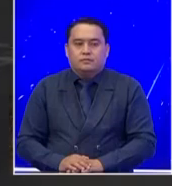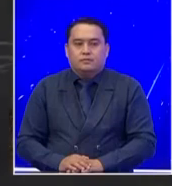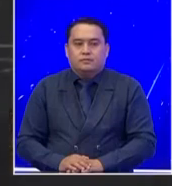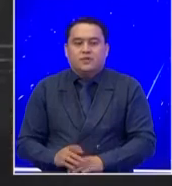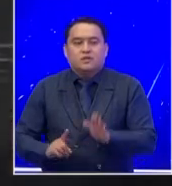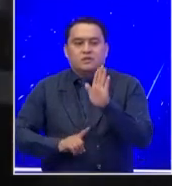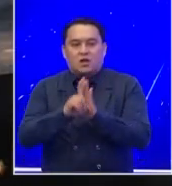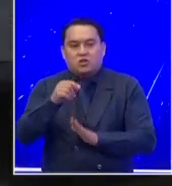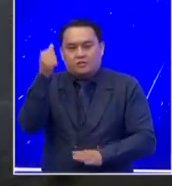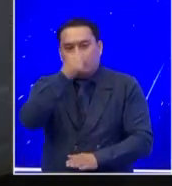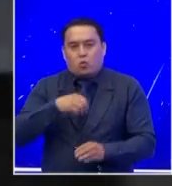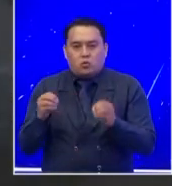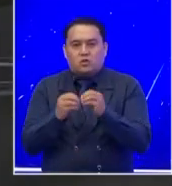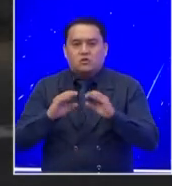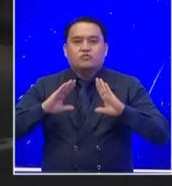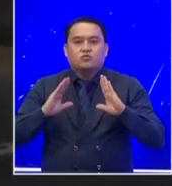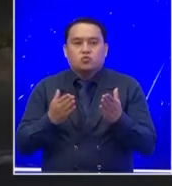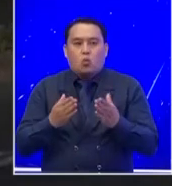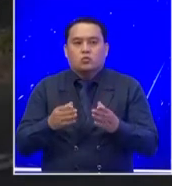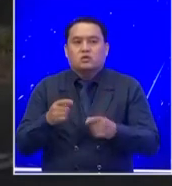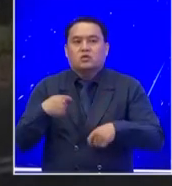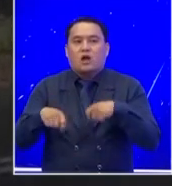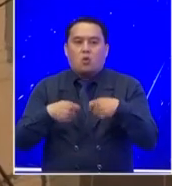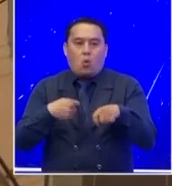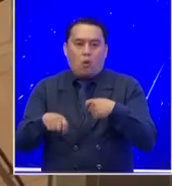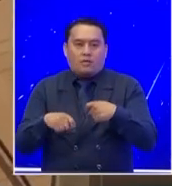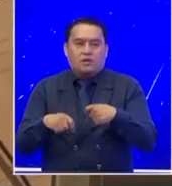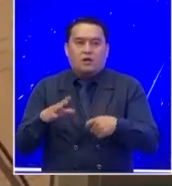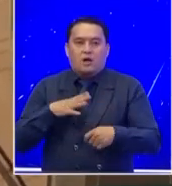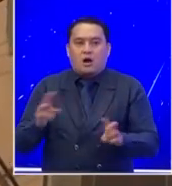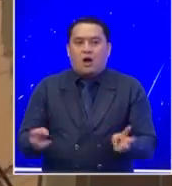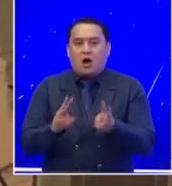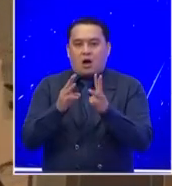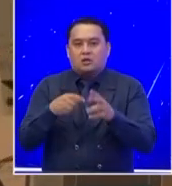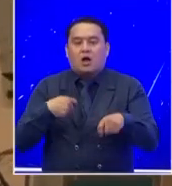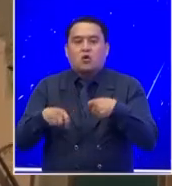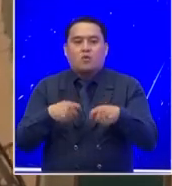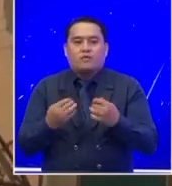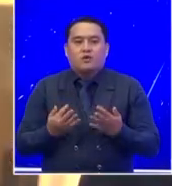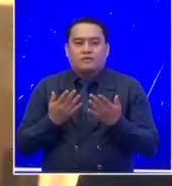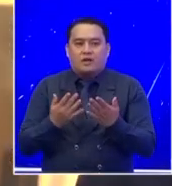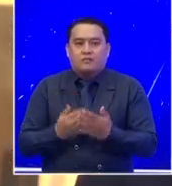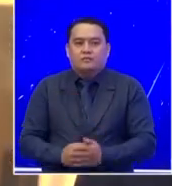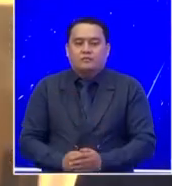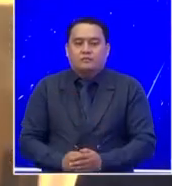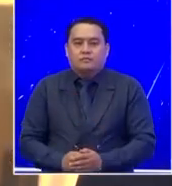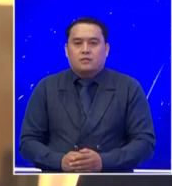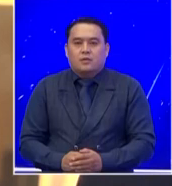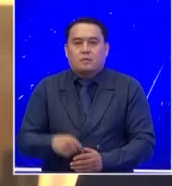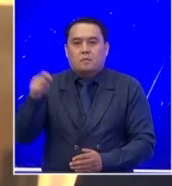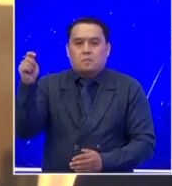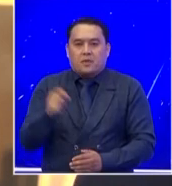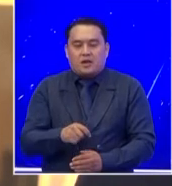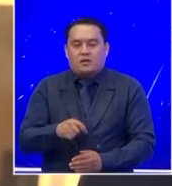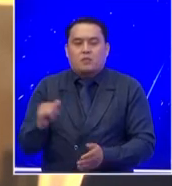С начала года это 10-й случай возгорания на объекте торговли. Правда, на этот раз горели не товары народного потребления. По прибытию сил и